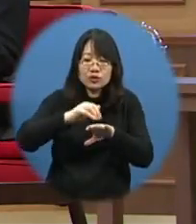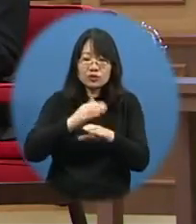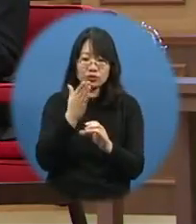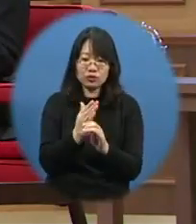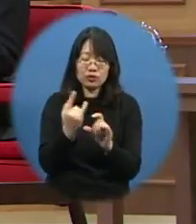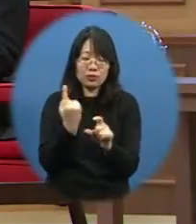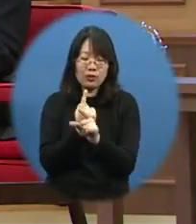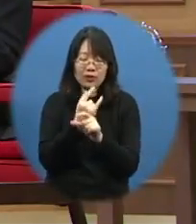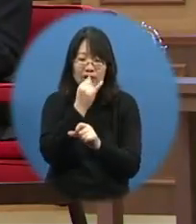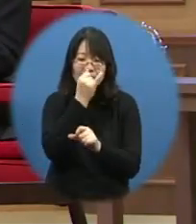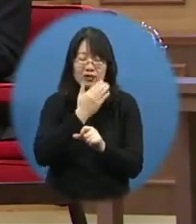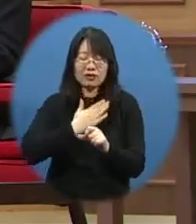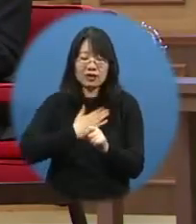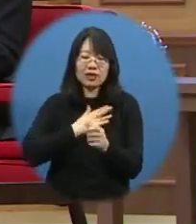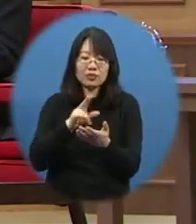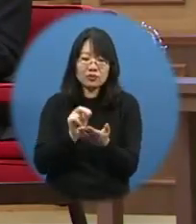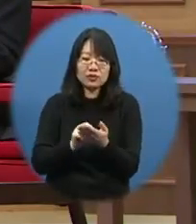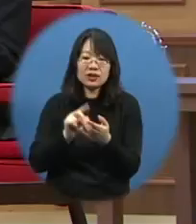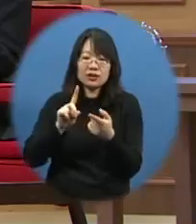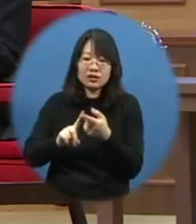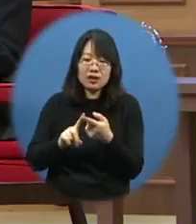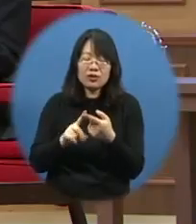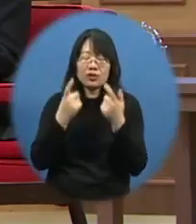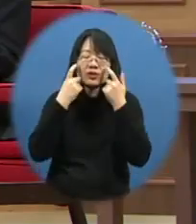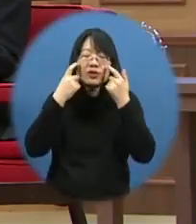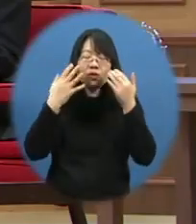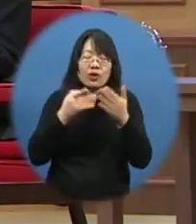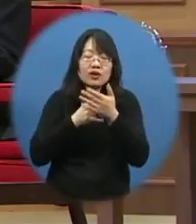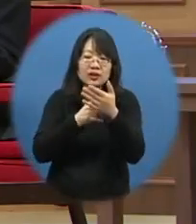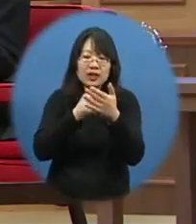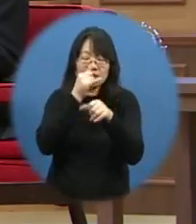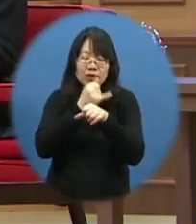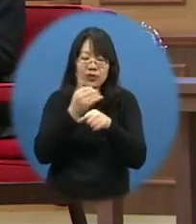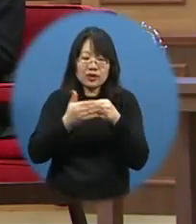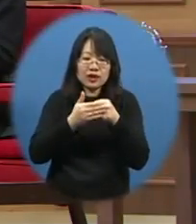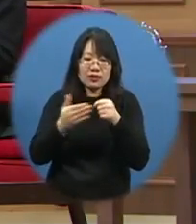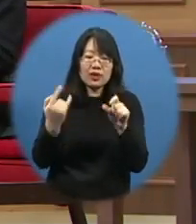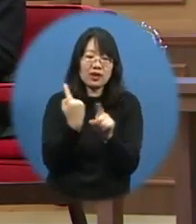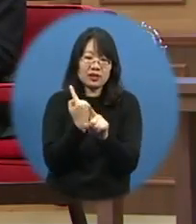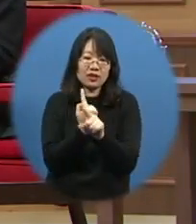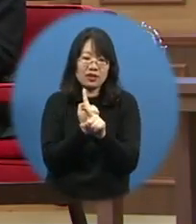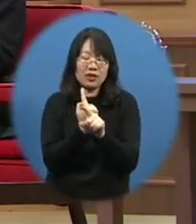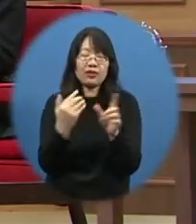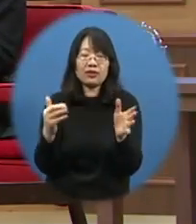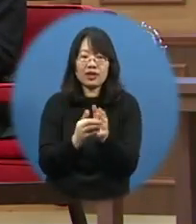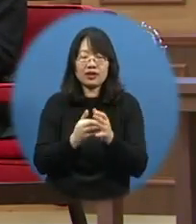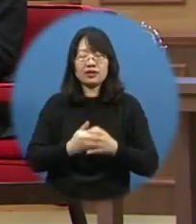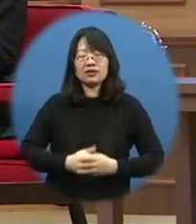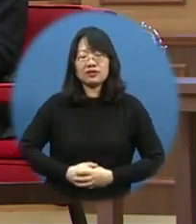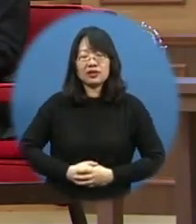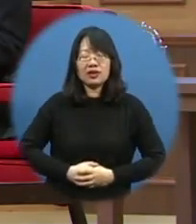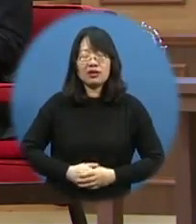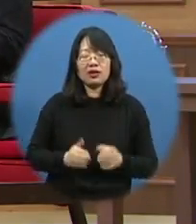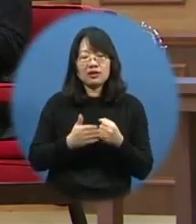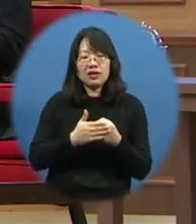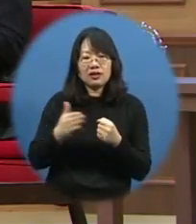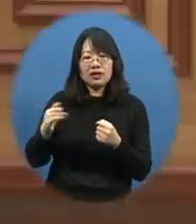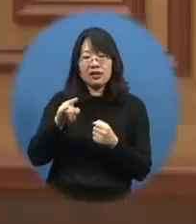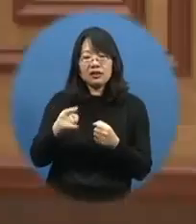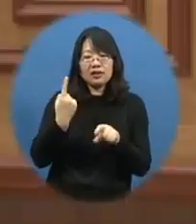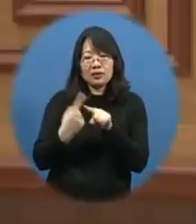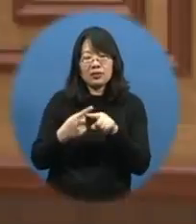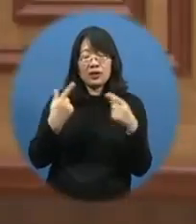변하게 된 것은 제가 그 문제점을 정확하게 제시해가지고 예. 개선했던 거라고 봐집니다. 예. 그래서